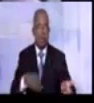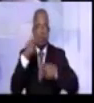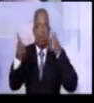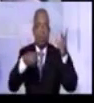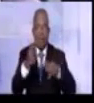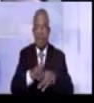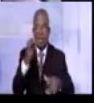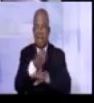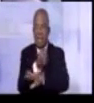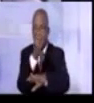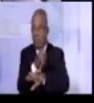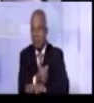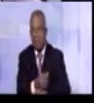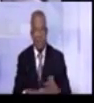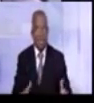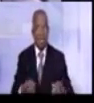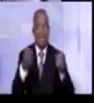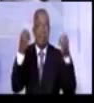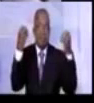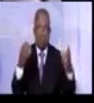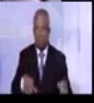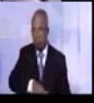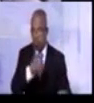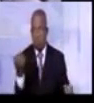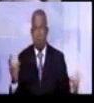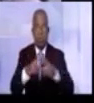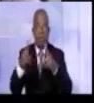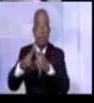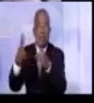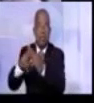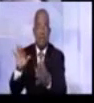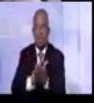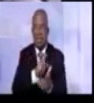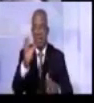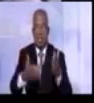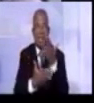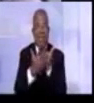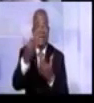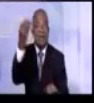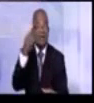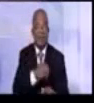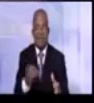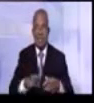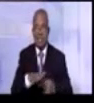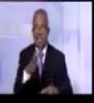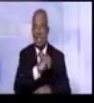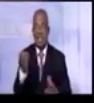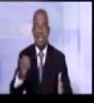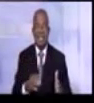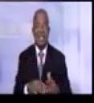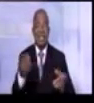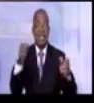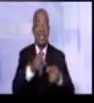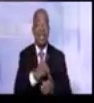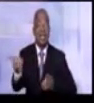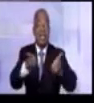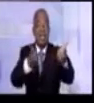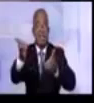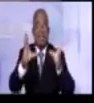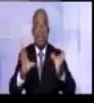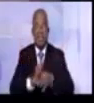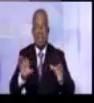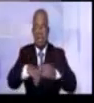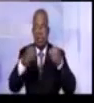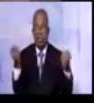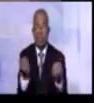nombreux projets de développement réalisés sur l'ensemble du territoire national, chose qui facilite aujourd'hui l'arrivée massive des investisseurs. Des actions qui vont permettre à la Côte d'Ivoire de retrouver